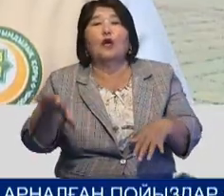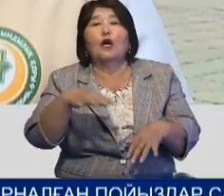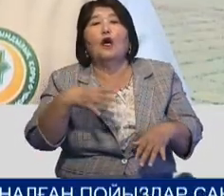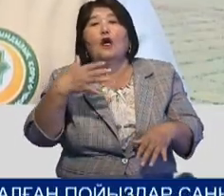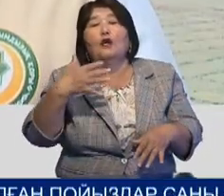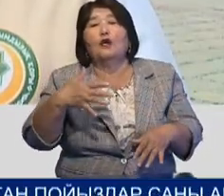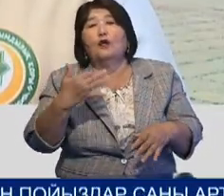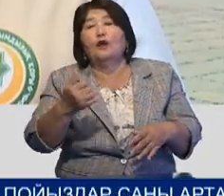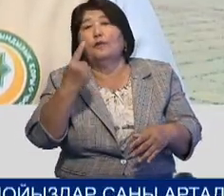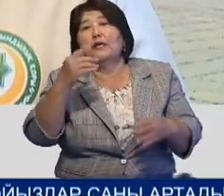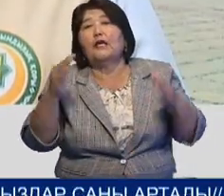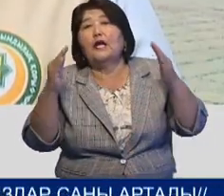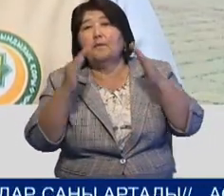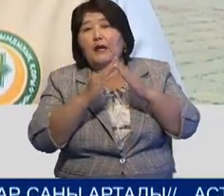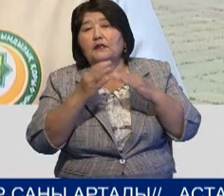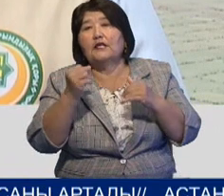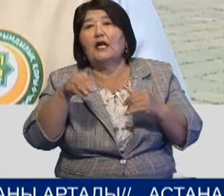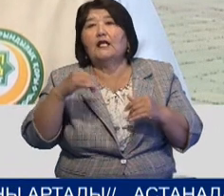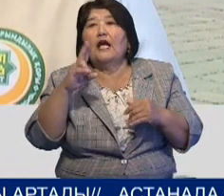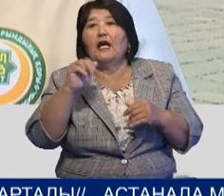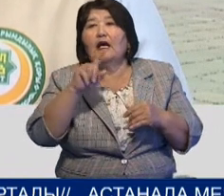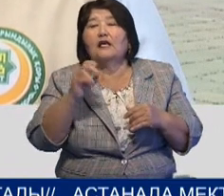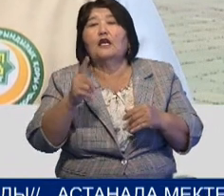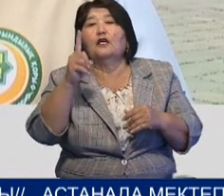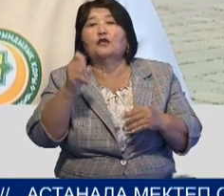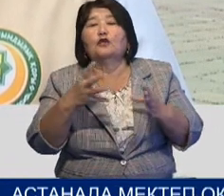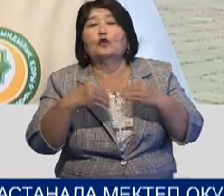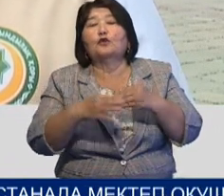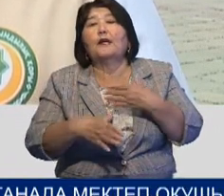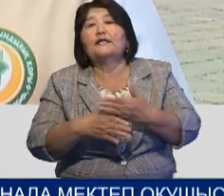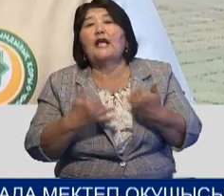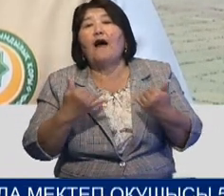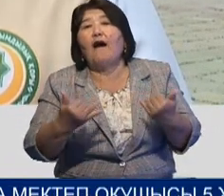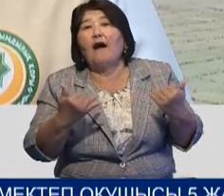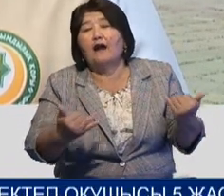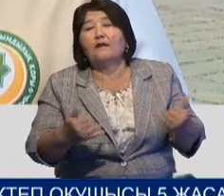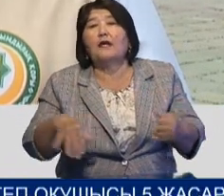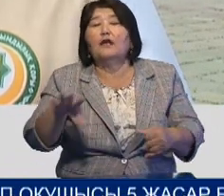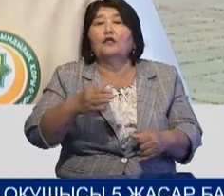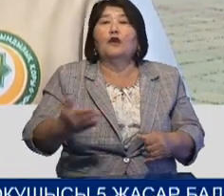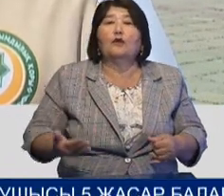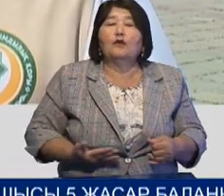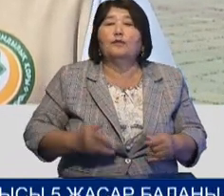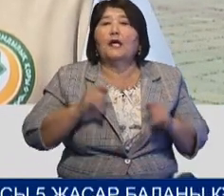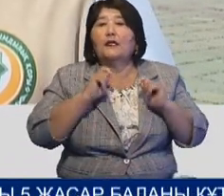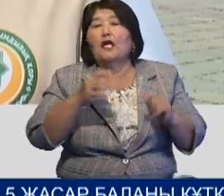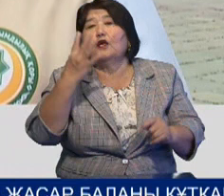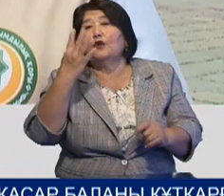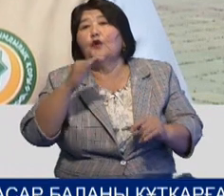жобасы бойынша бір баспана және тайқазан жобасы бойынша 100 отбасына қайырымдылық, өмірге үміт сыйла жобасы бойынша